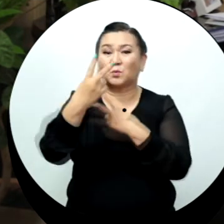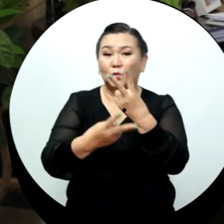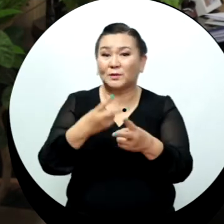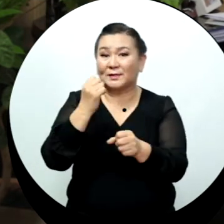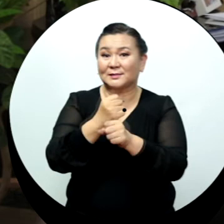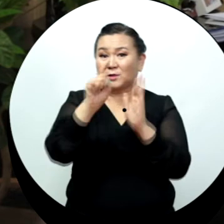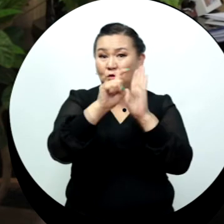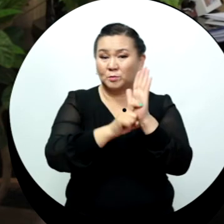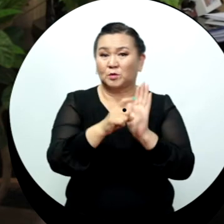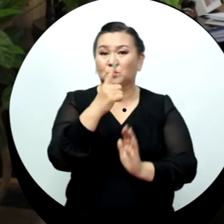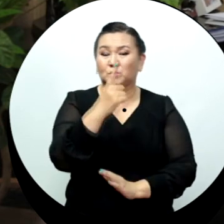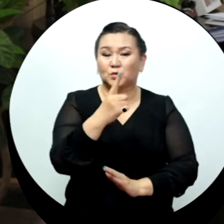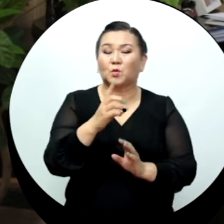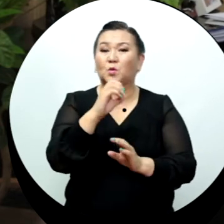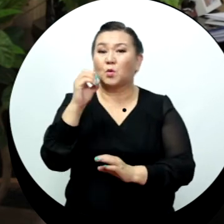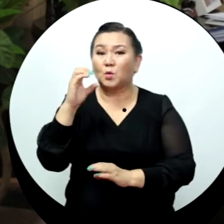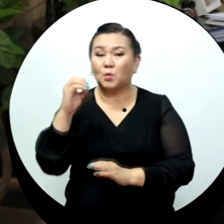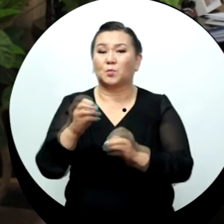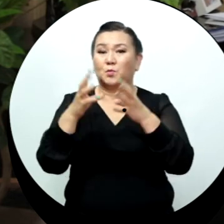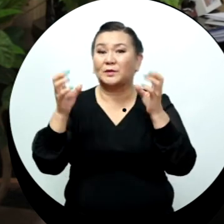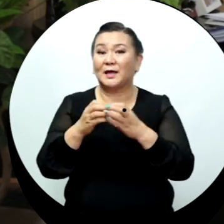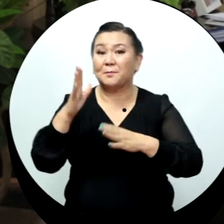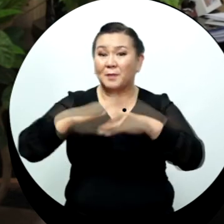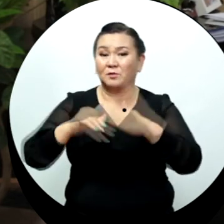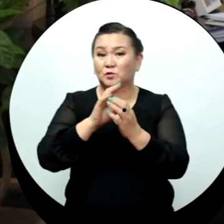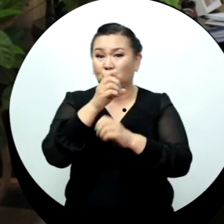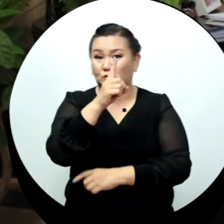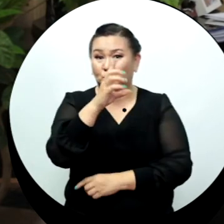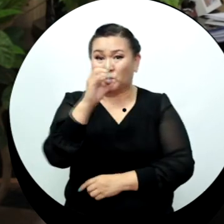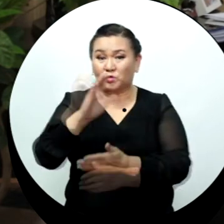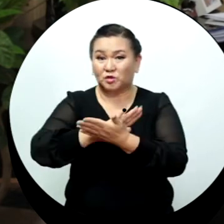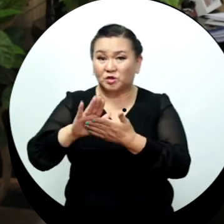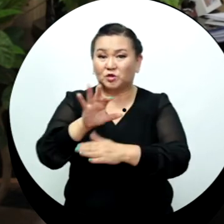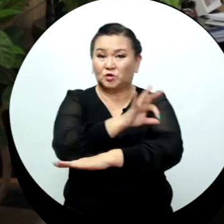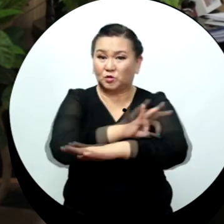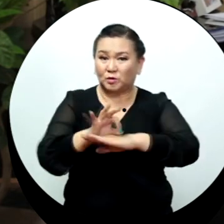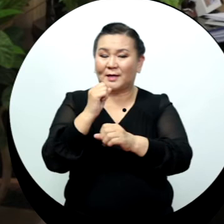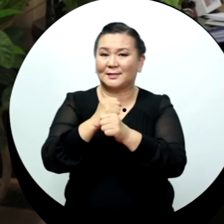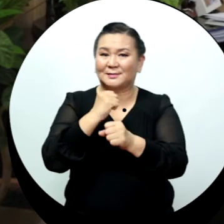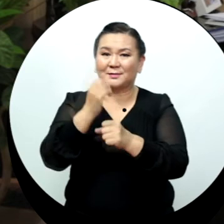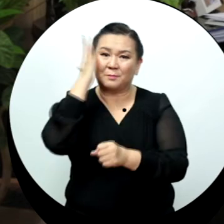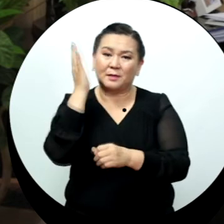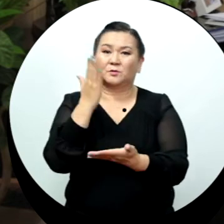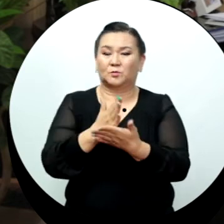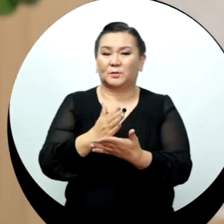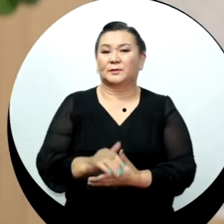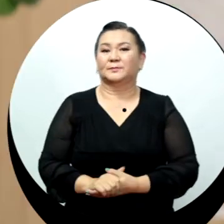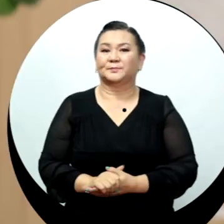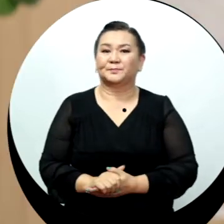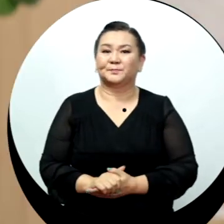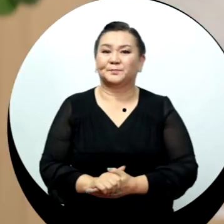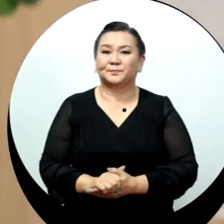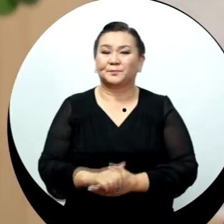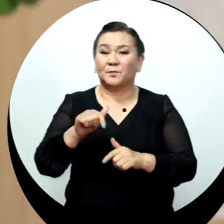орсон 100 бүтээн байгуулалт, 100 шин төслүүдийн хүрээнд шинээр бий болох ажлын байрууд юм байнамаа.